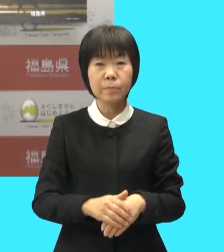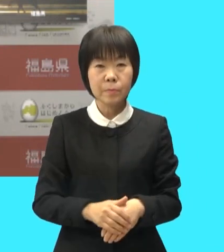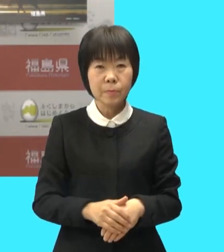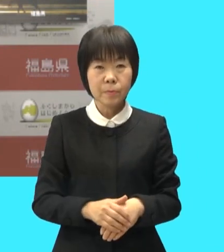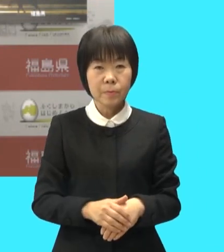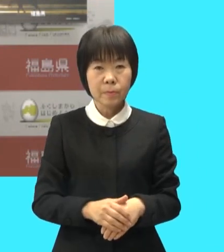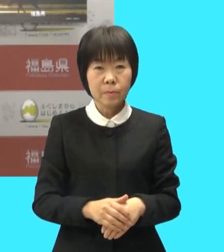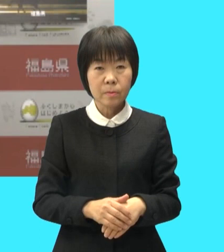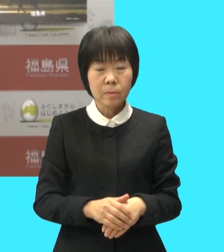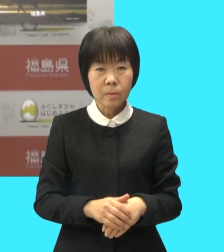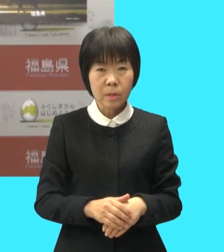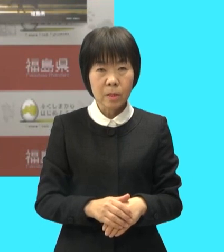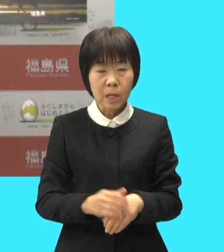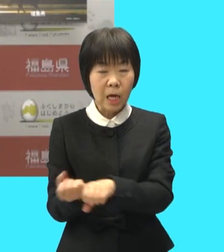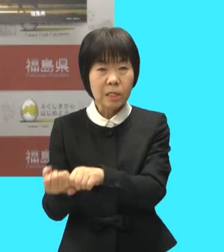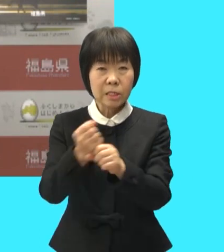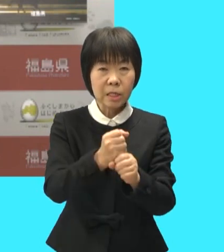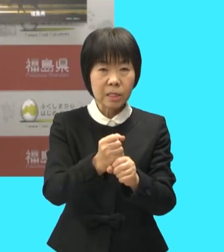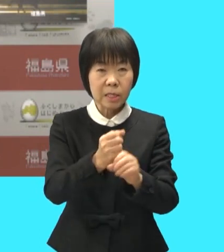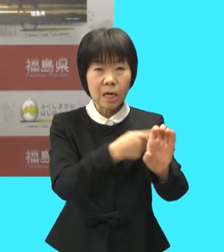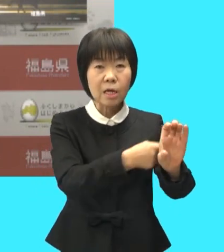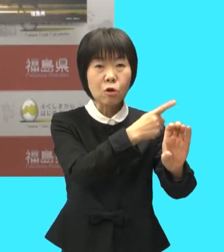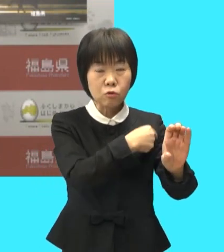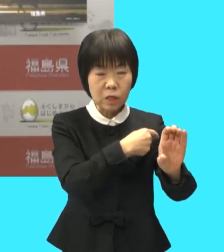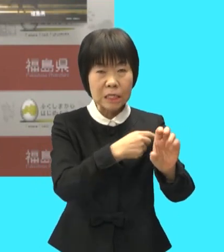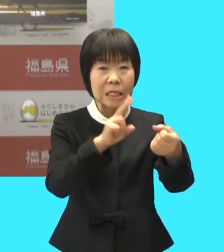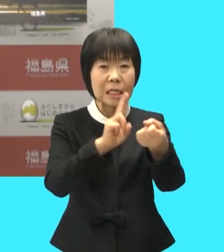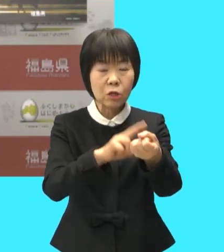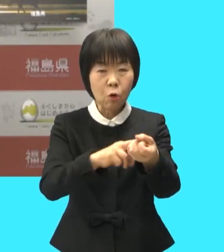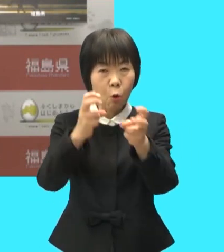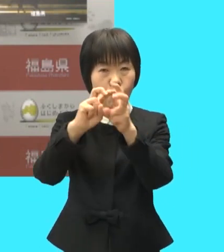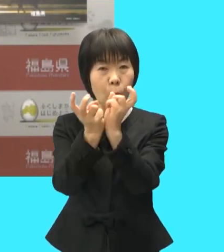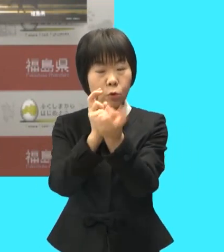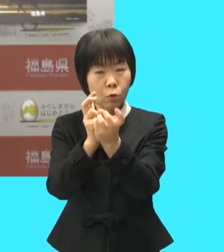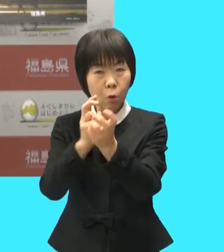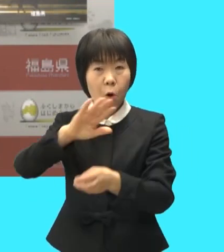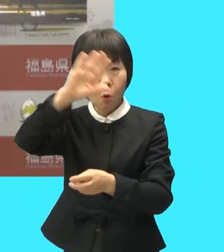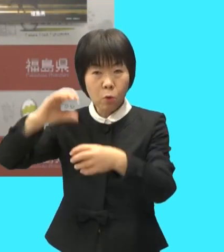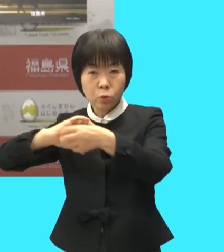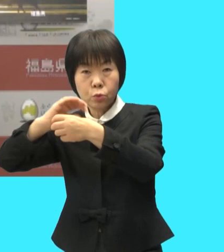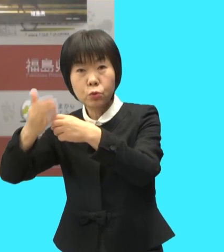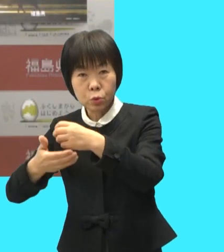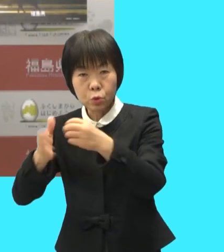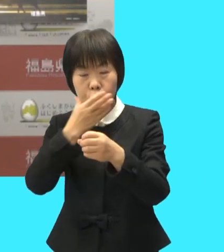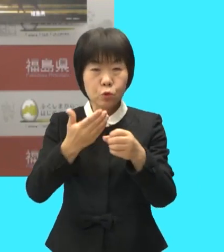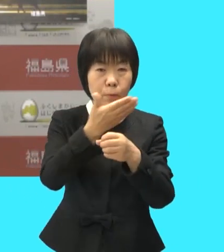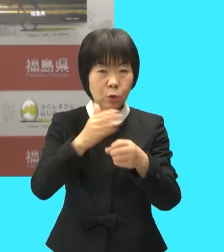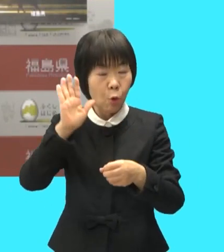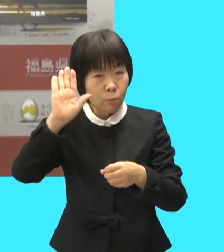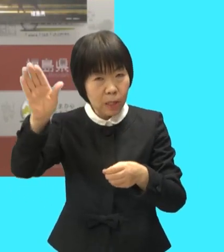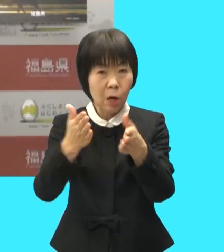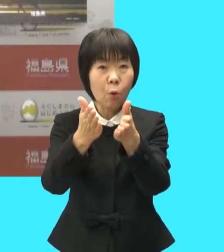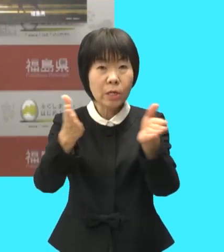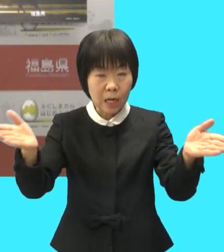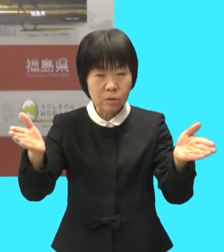ります。また、再生可能エネルギー、医療、ロボット、航空宇宙など、福島の未来を